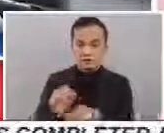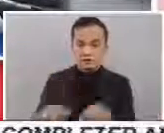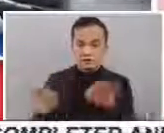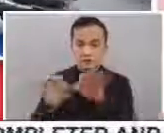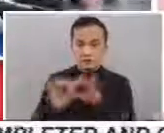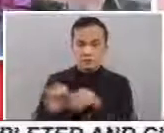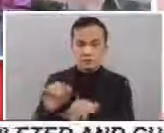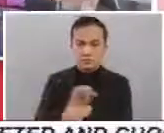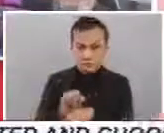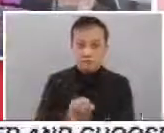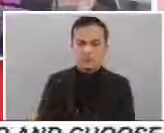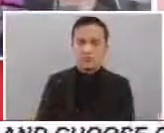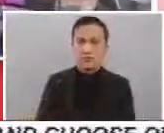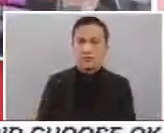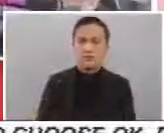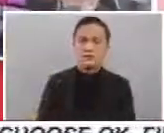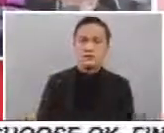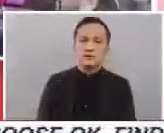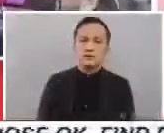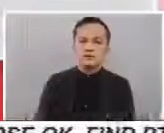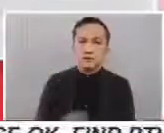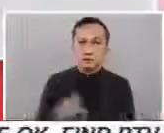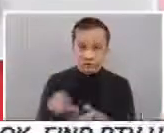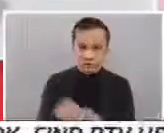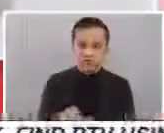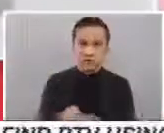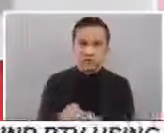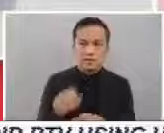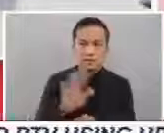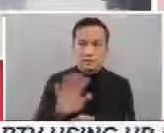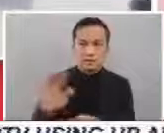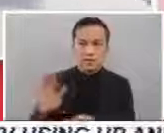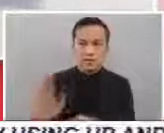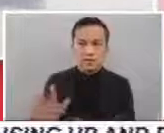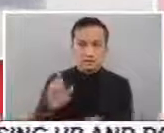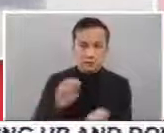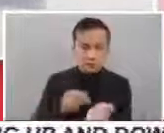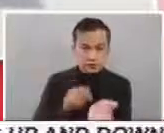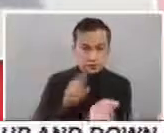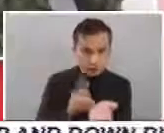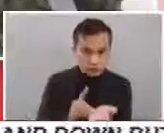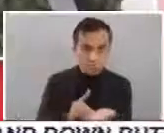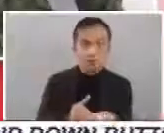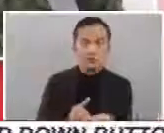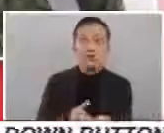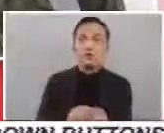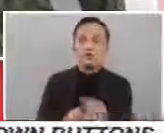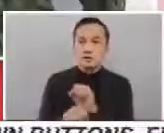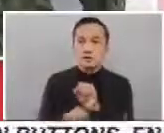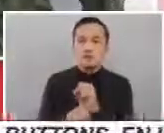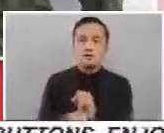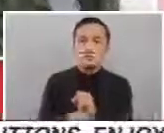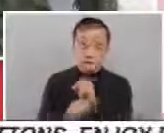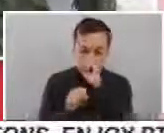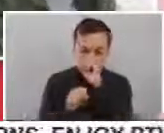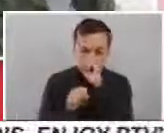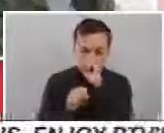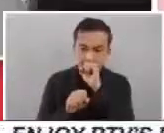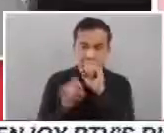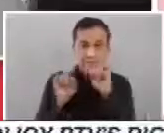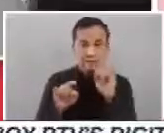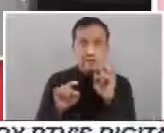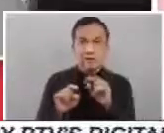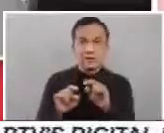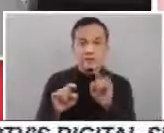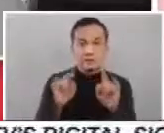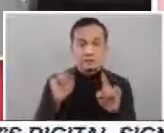ay driver o tagapaghatid sundo ng isang authorized person outside of residences, ay kayo po ipapayagang lumabas.